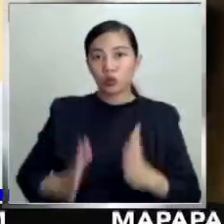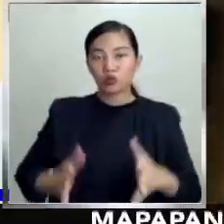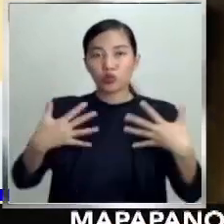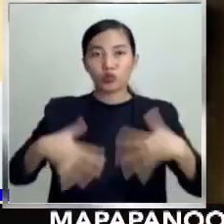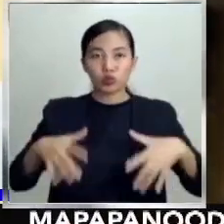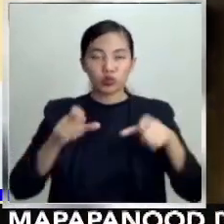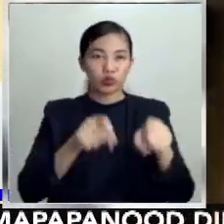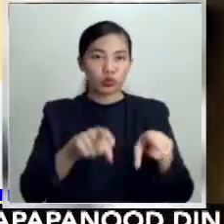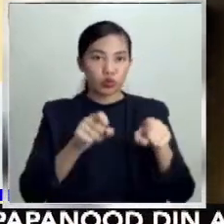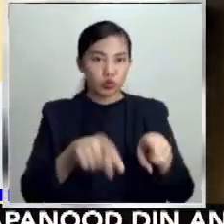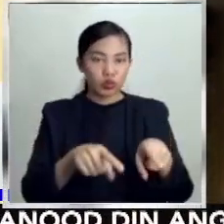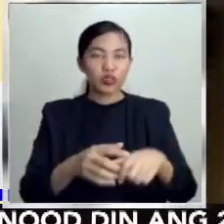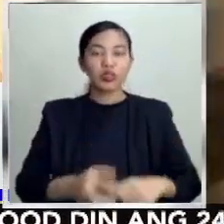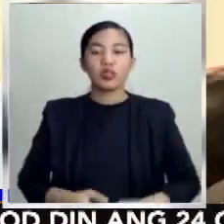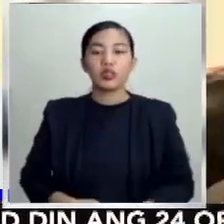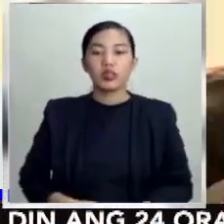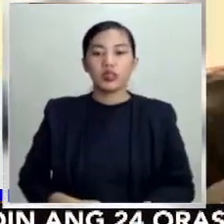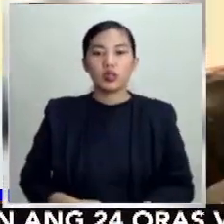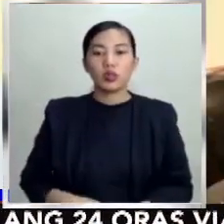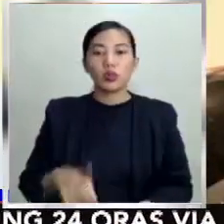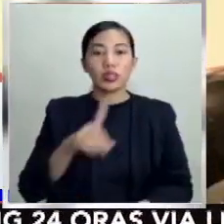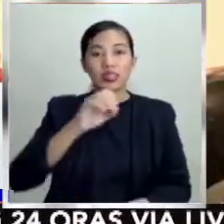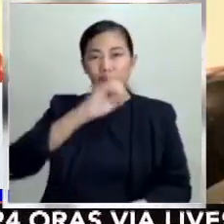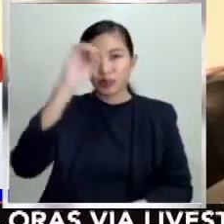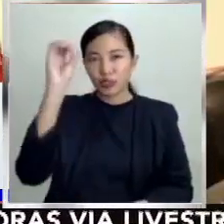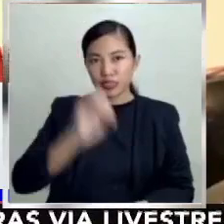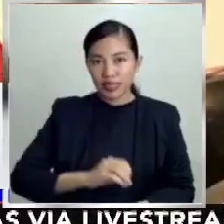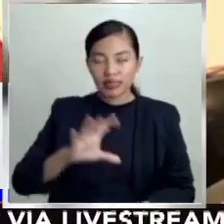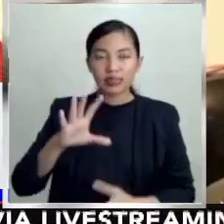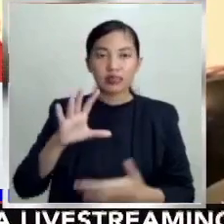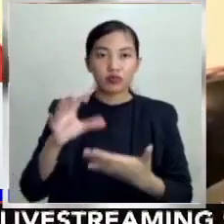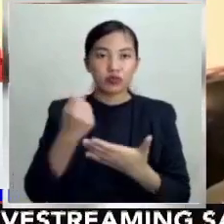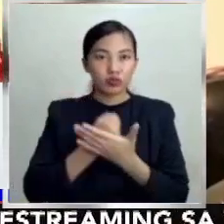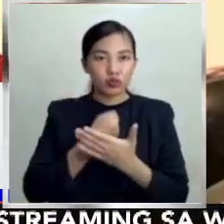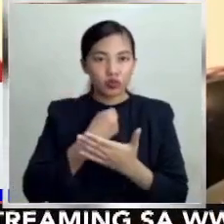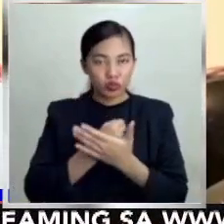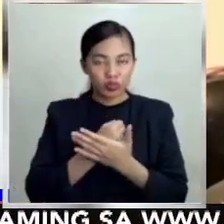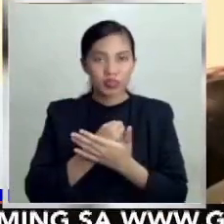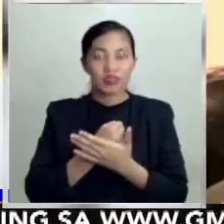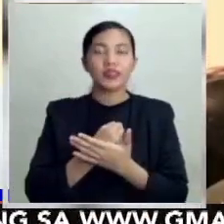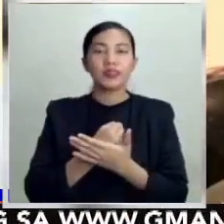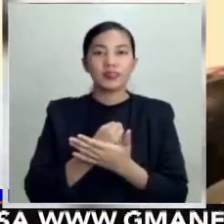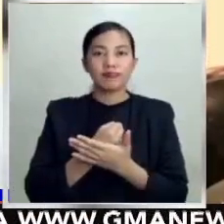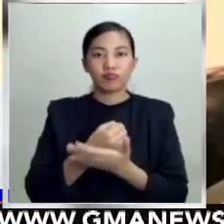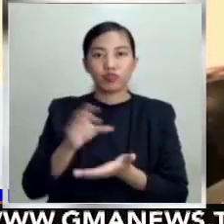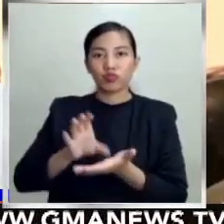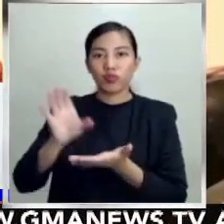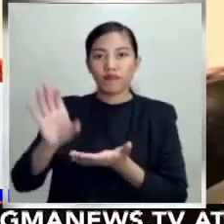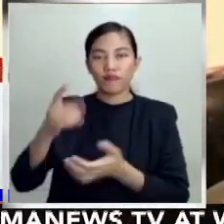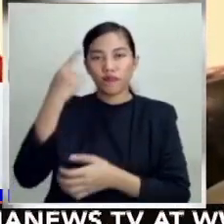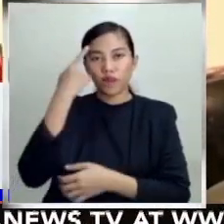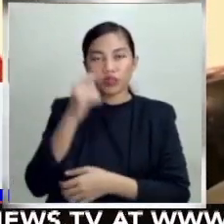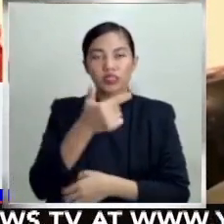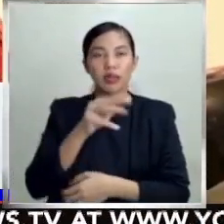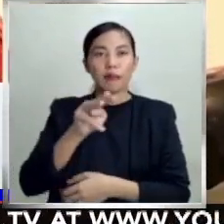GMA Network, 100% of the proceeds will go to GMA Kapuso Foundation.